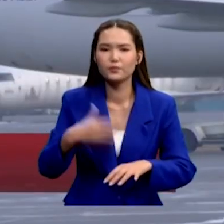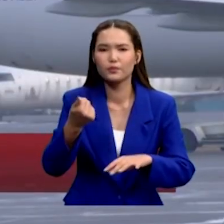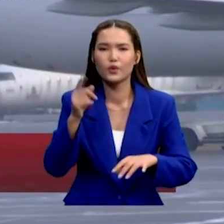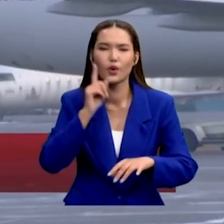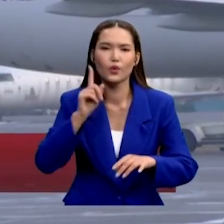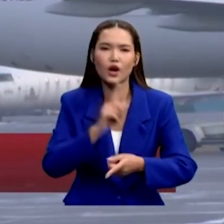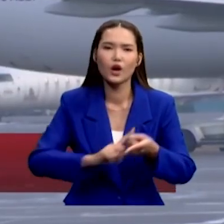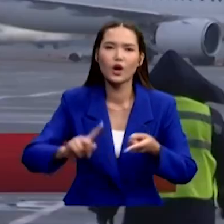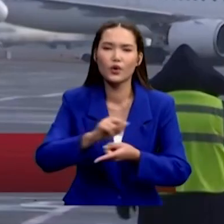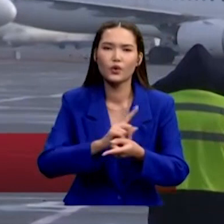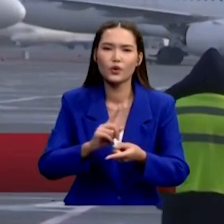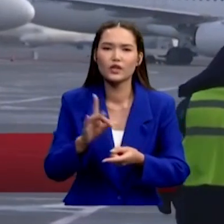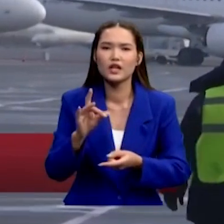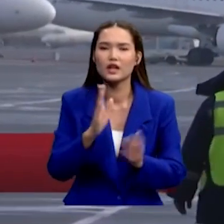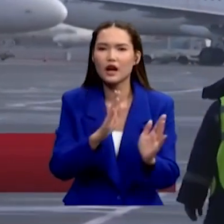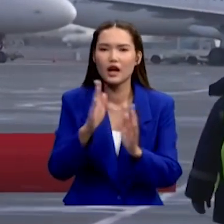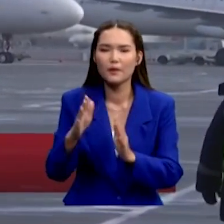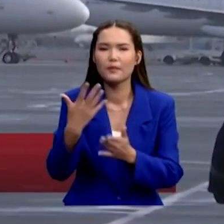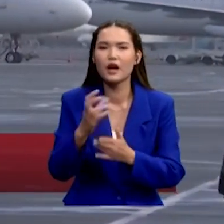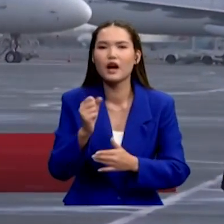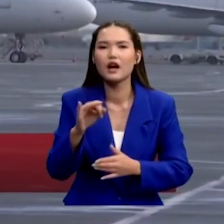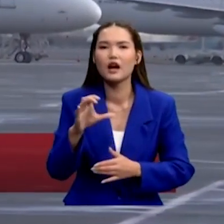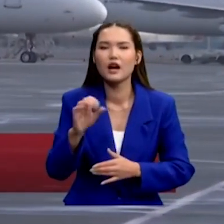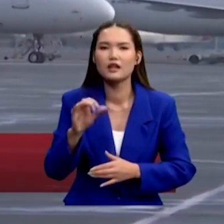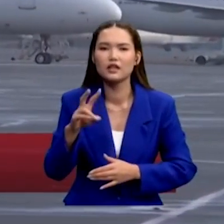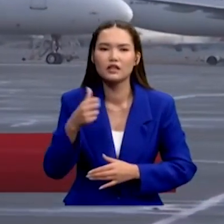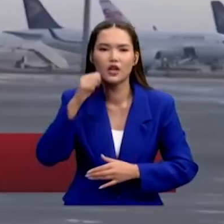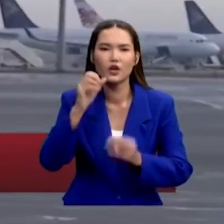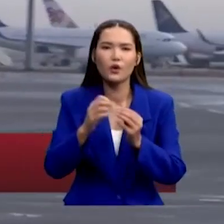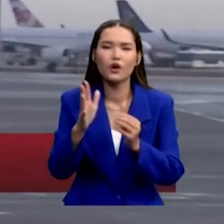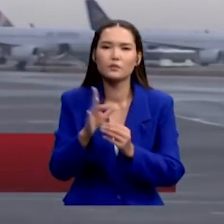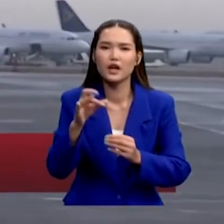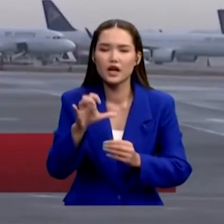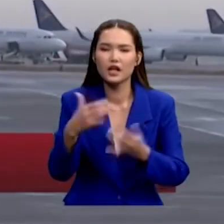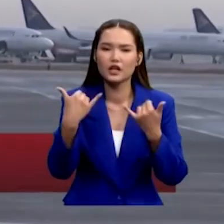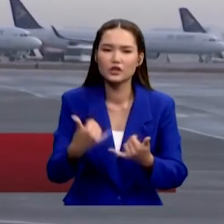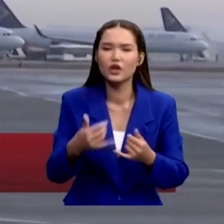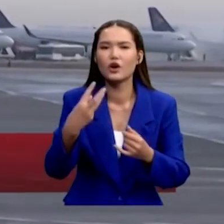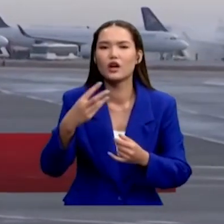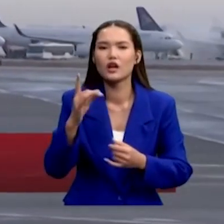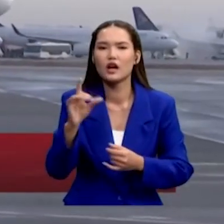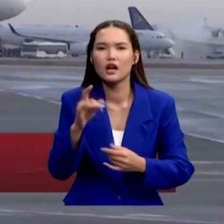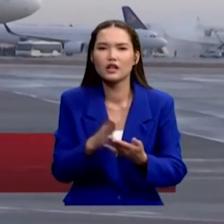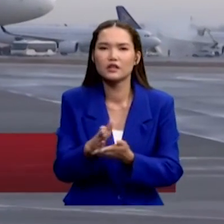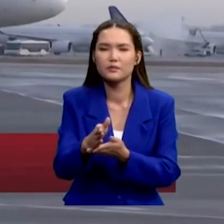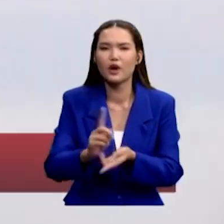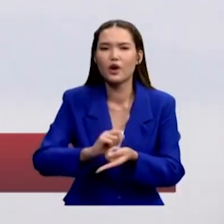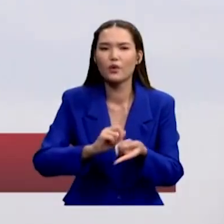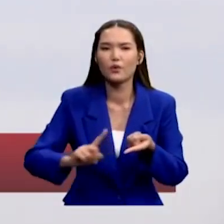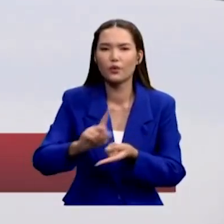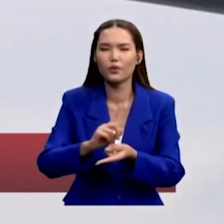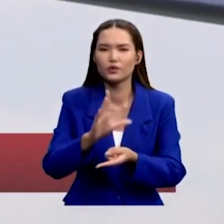уақытша өзгертуге кірісті. Мәселен, Air Astana кеше 15 рейстің, бүгін 18 рейстің бағытын өзгерткен